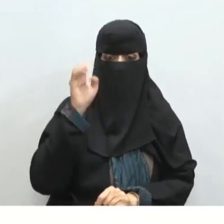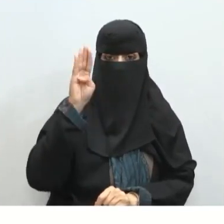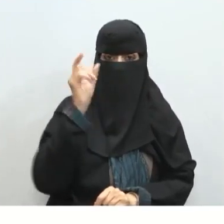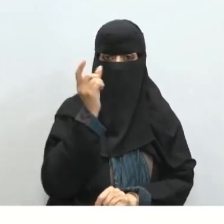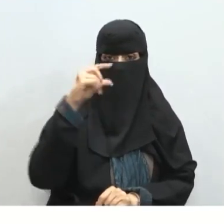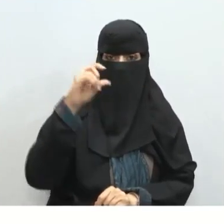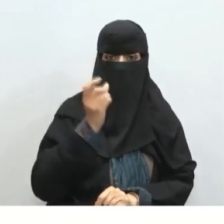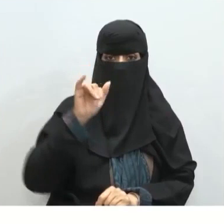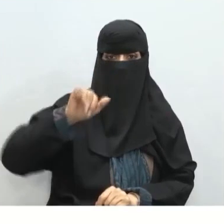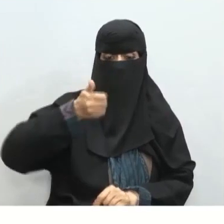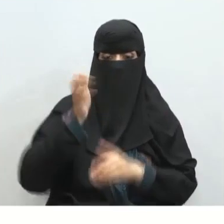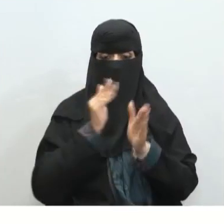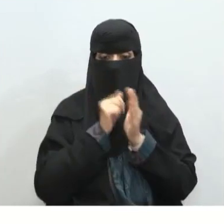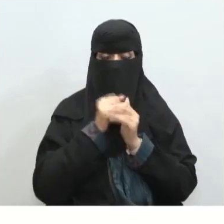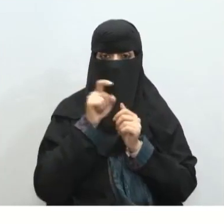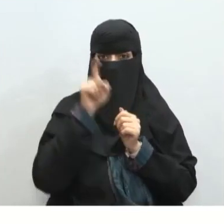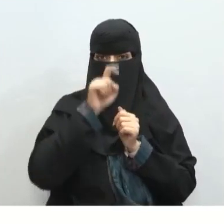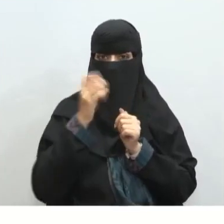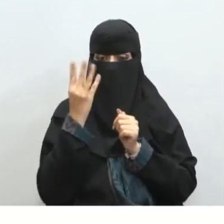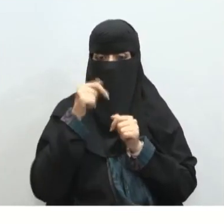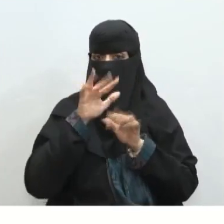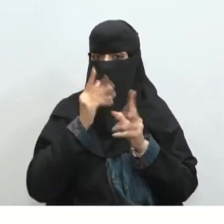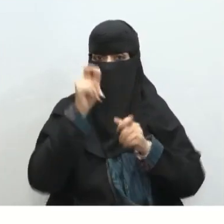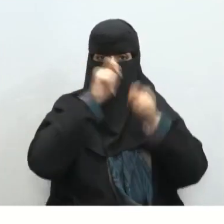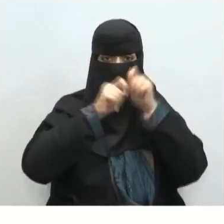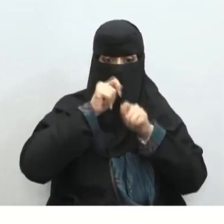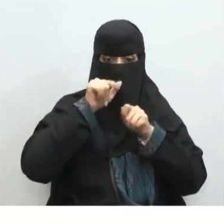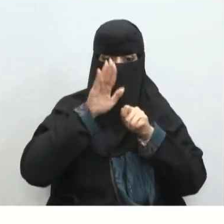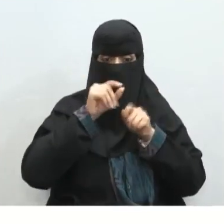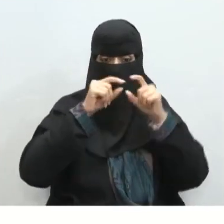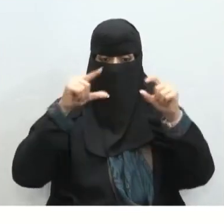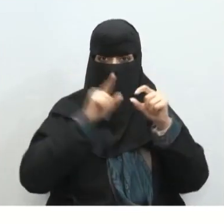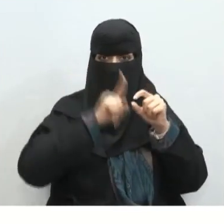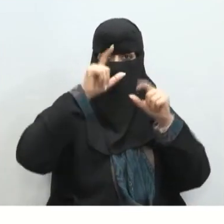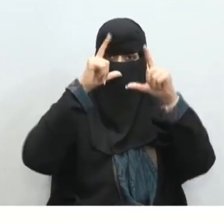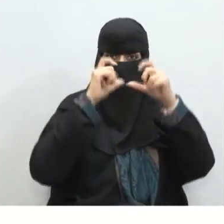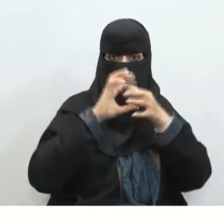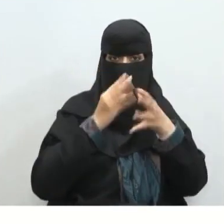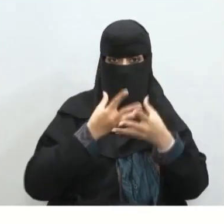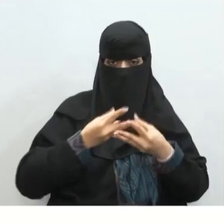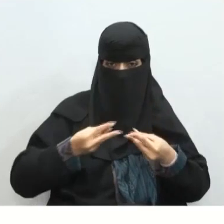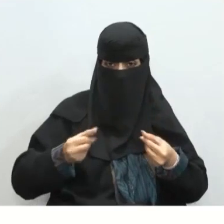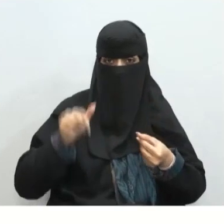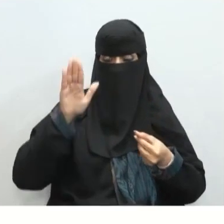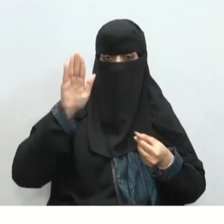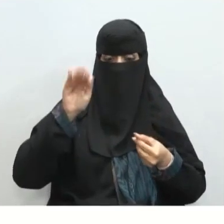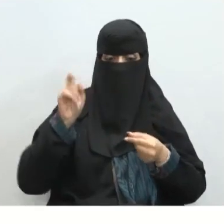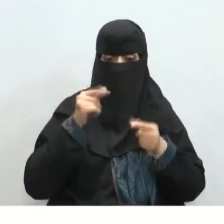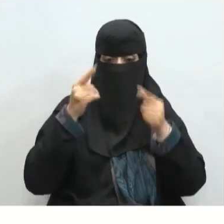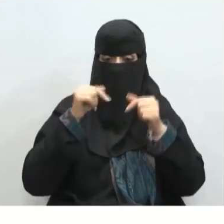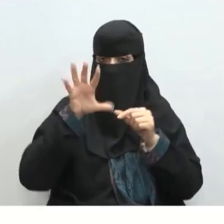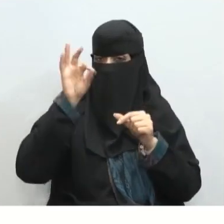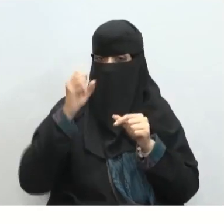الميتوكندري في سؤال 34 ما العمليه التي لا تحدث العضيه في الشكل اعلى هل هي التحلل السكري حلقه كريبس تحول